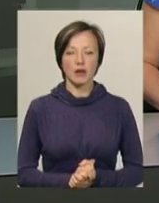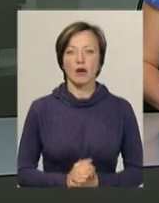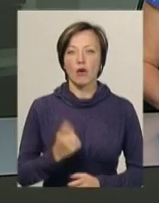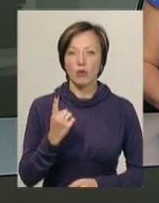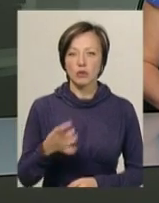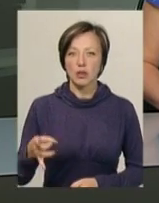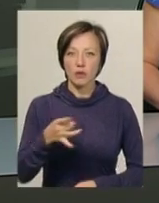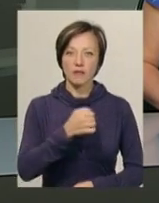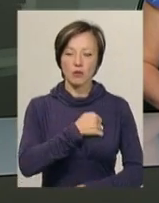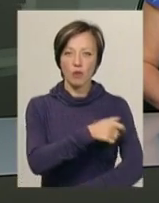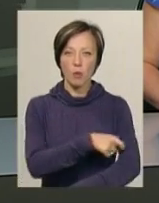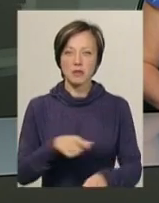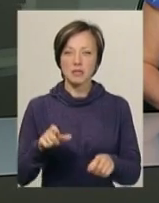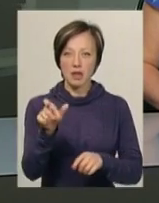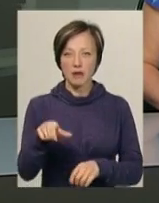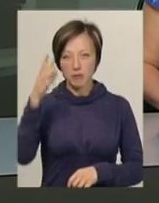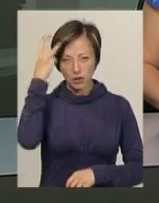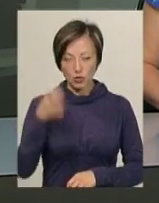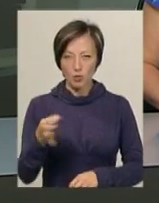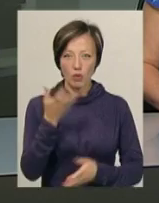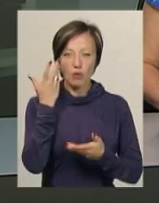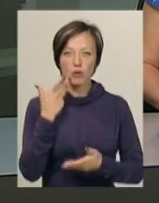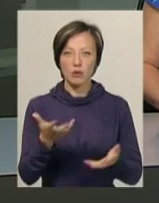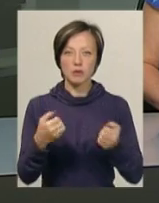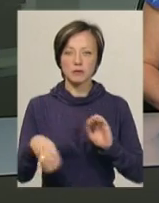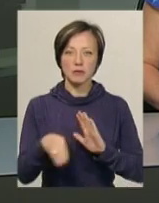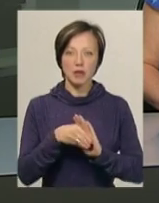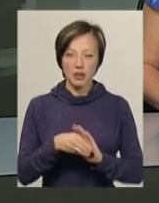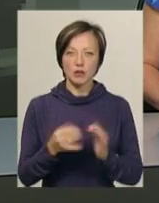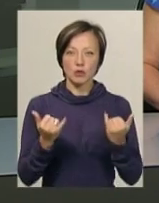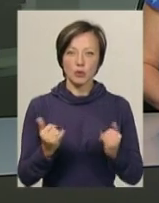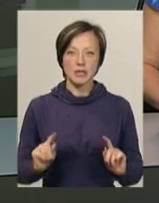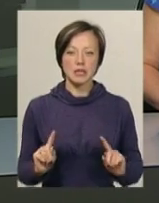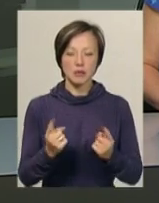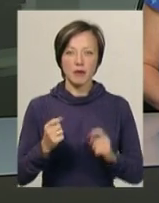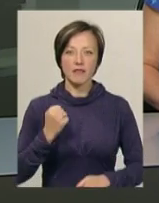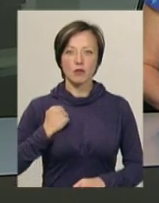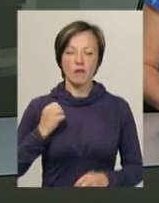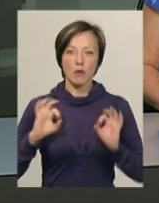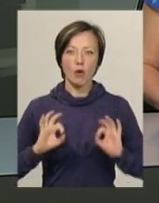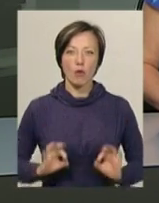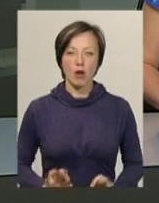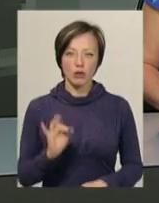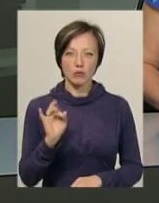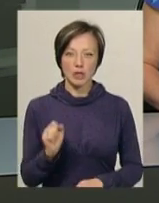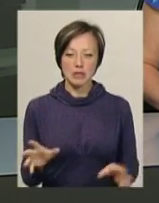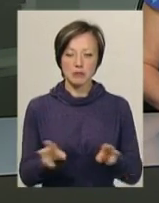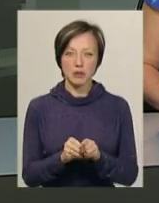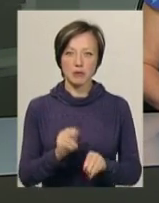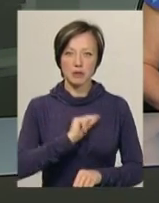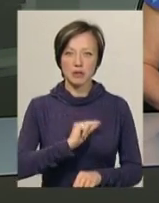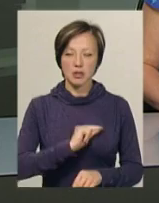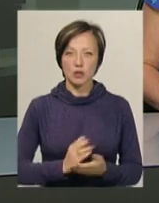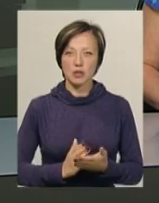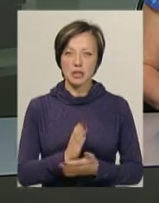з районних військових комісарів Хмельницької області під час отримання неправомірної вигоди сьогодні затримала військова прокуратура спільно зі